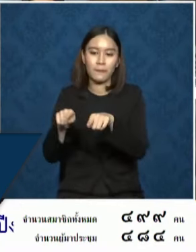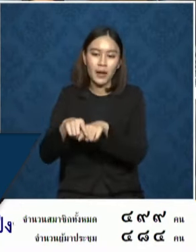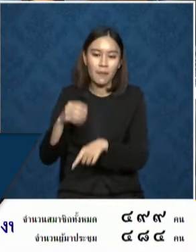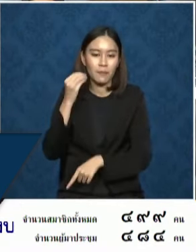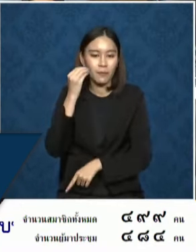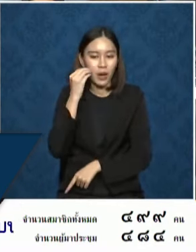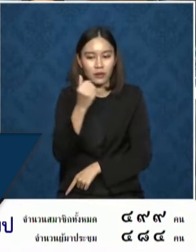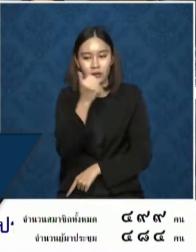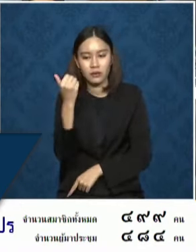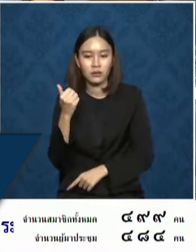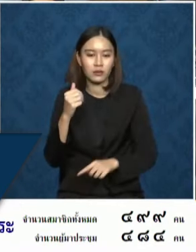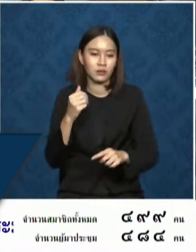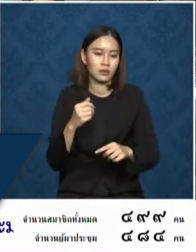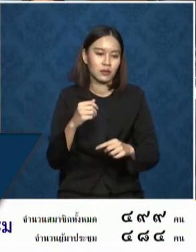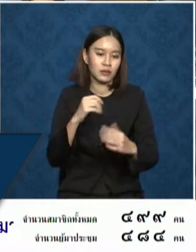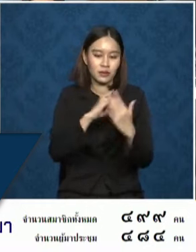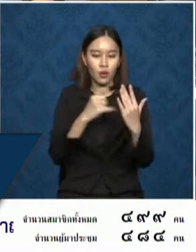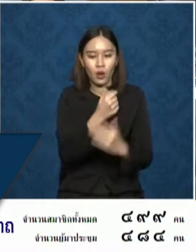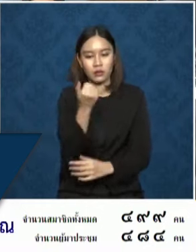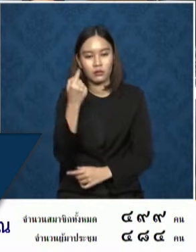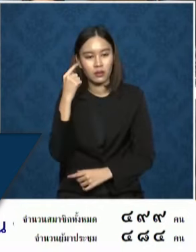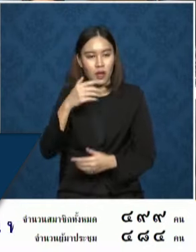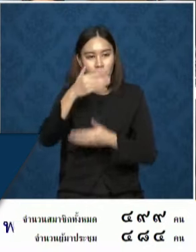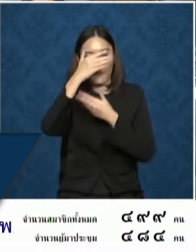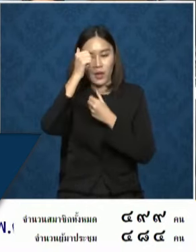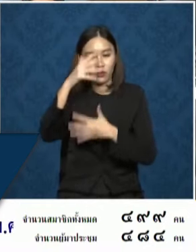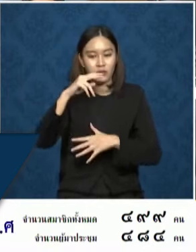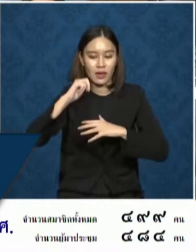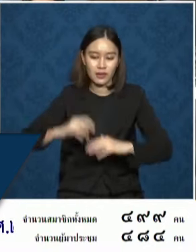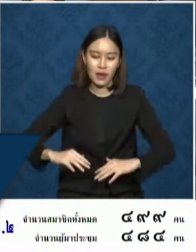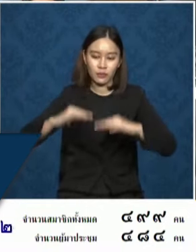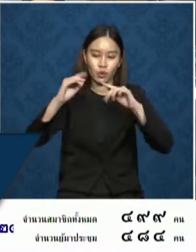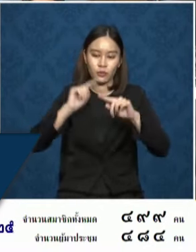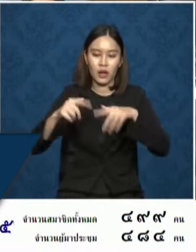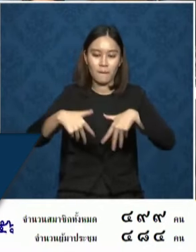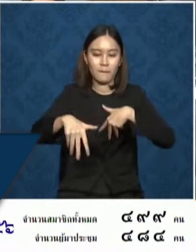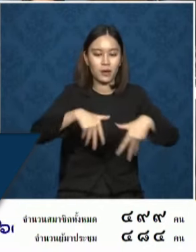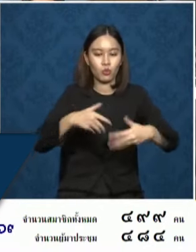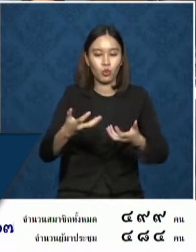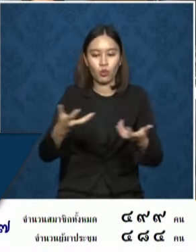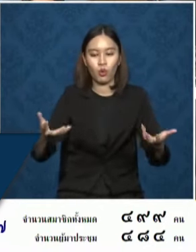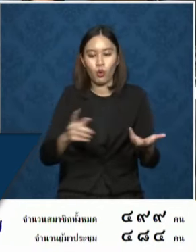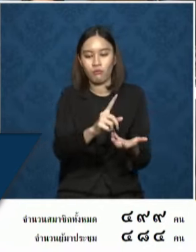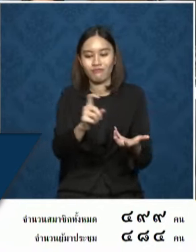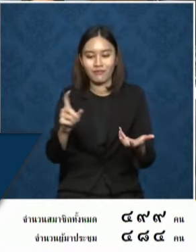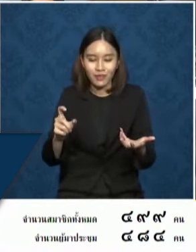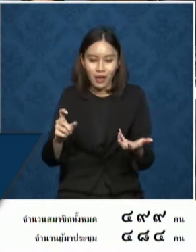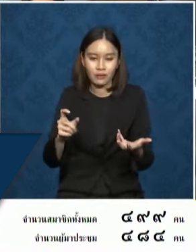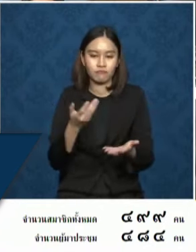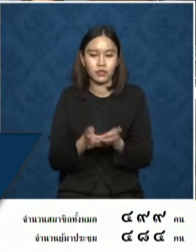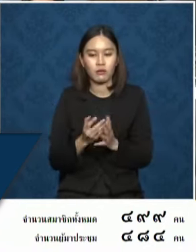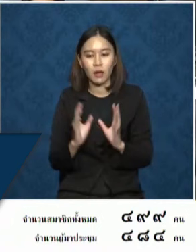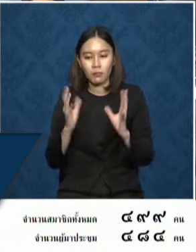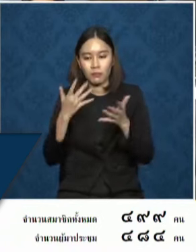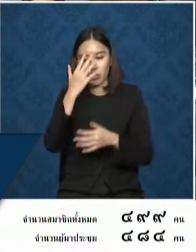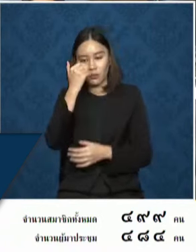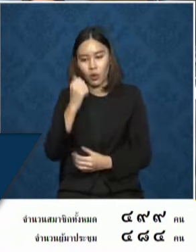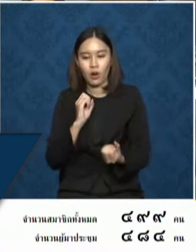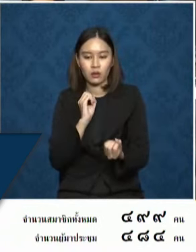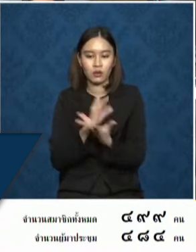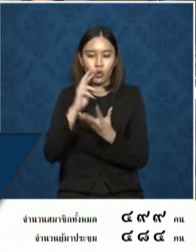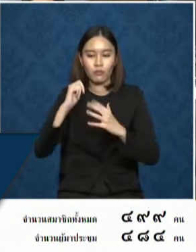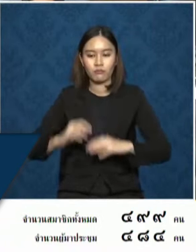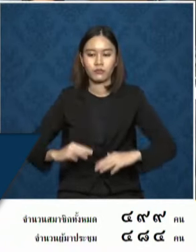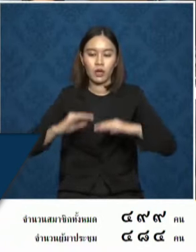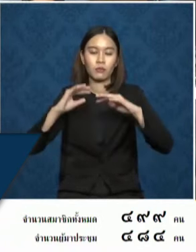เช่นกันท่านละเลยปัญหาภัยวิบัติจากน้ำประชาชนสูญเสียทรัพย์สินครับสิ้นเนื้อบดาตัวจากภัยพิบัติหมดไปกับ